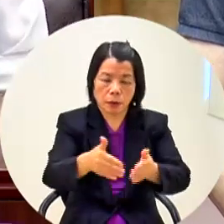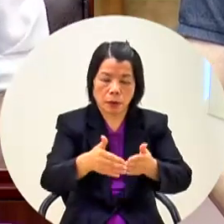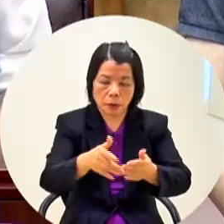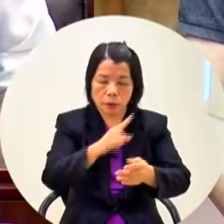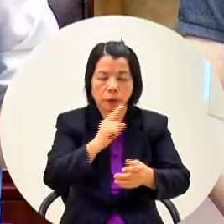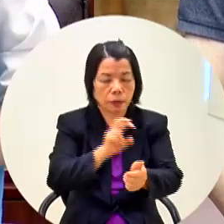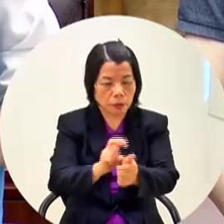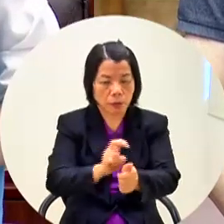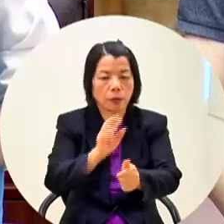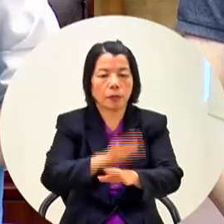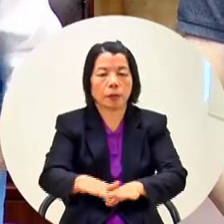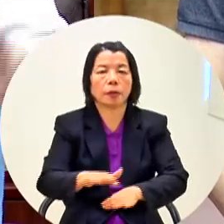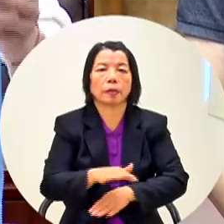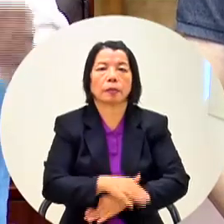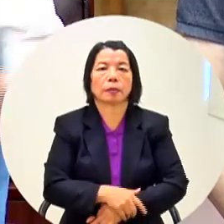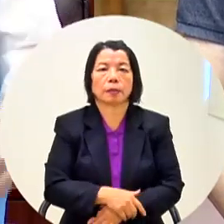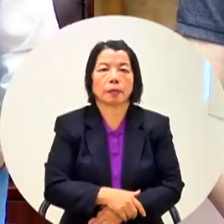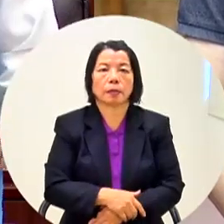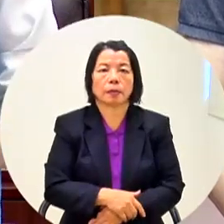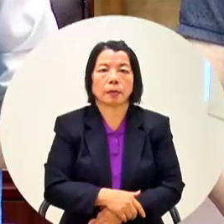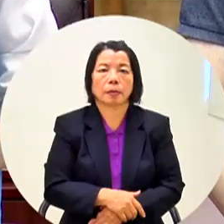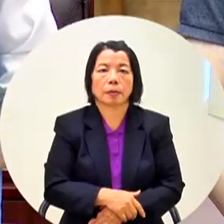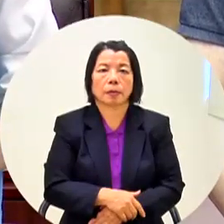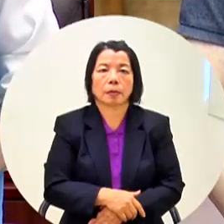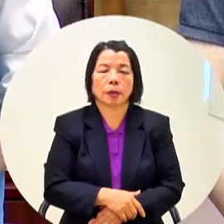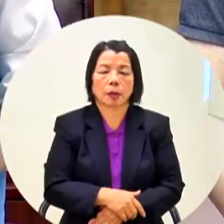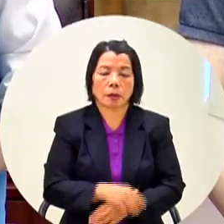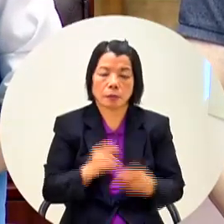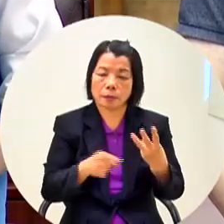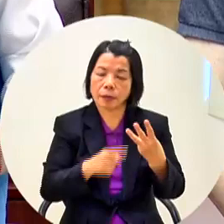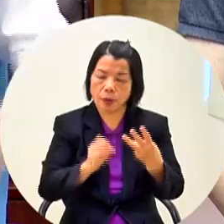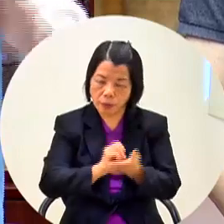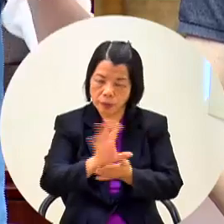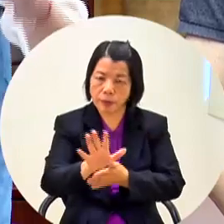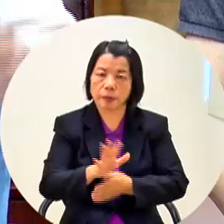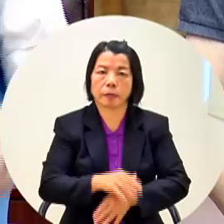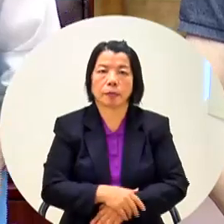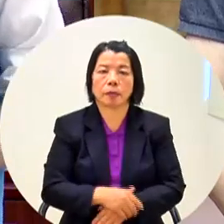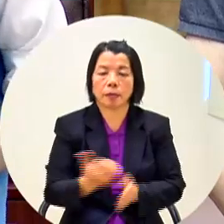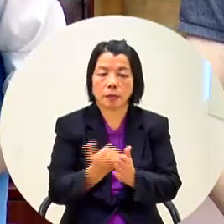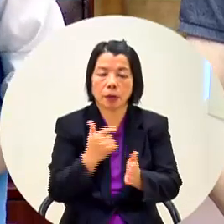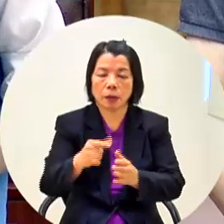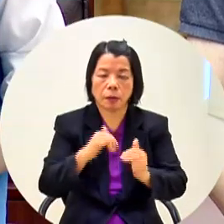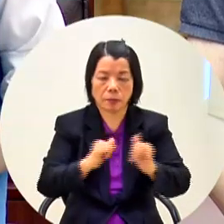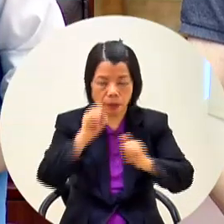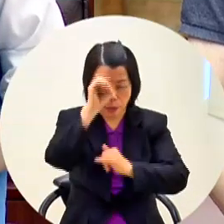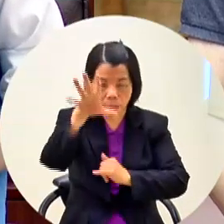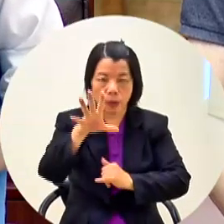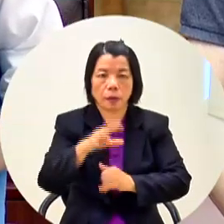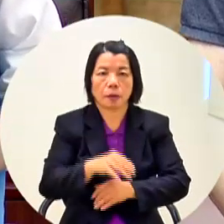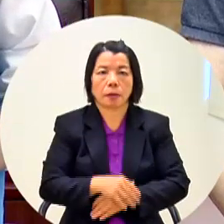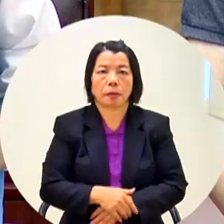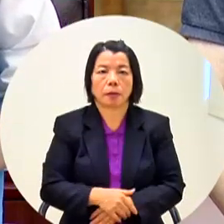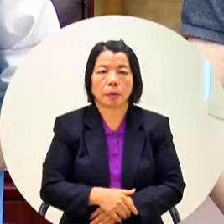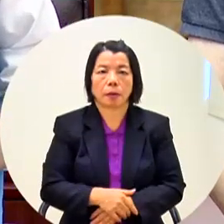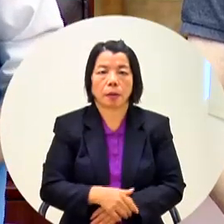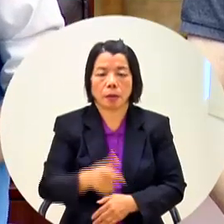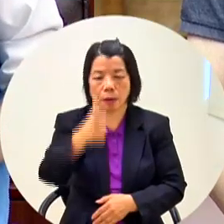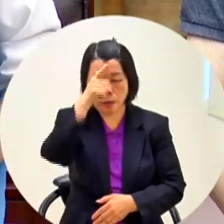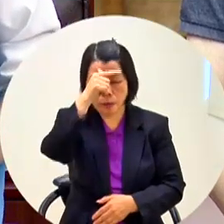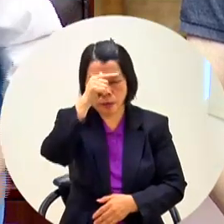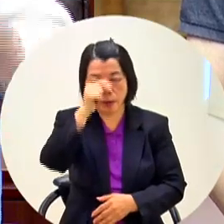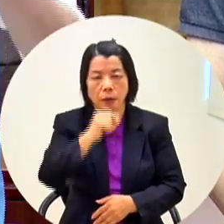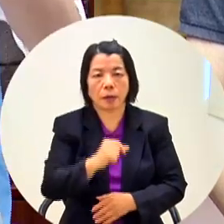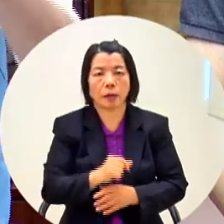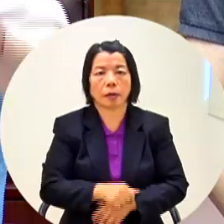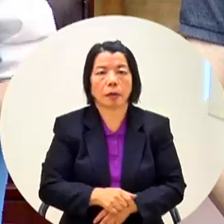心的。第二点，同时要跟三位议员报告，刚才民进党质询的那个黄议员质询的是错误